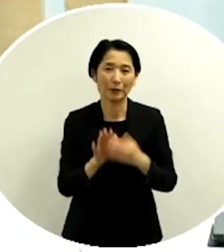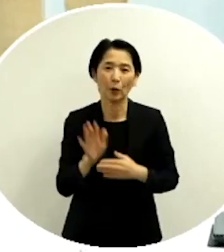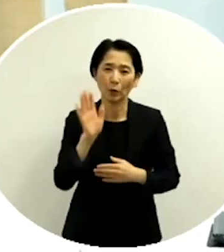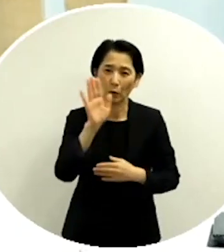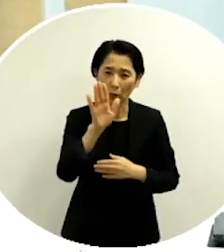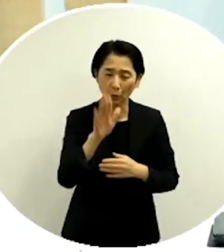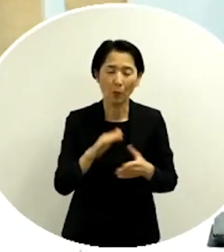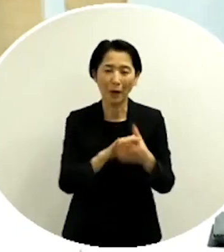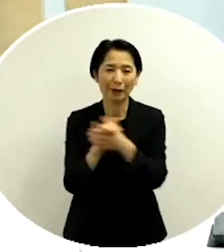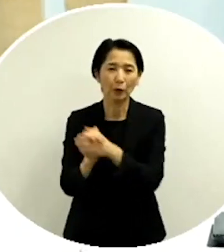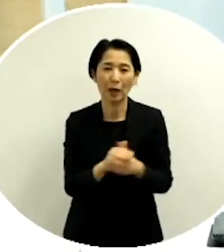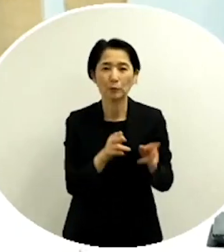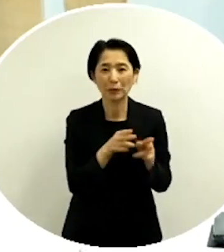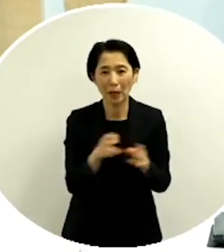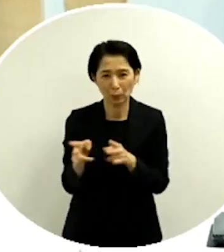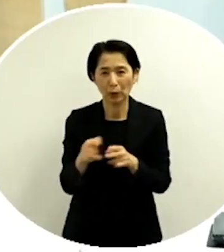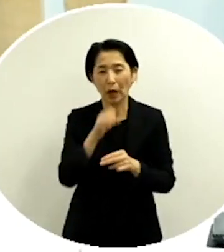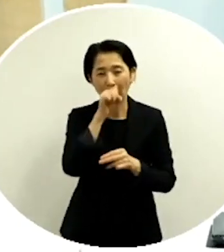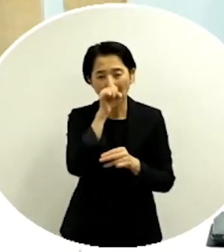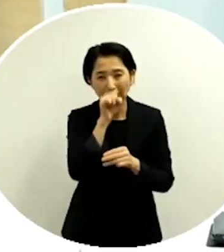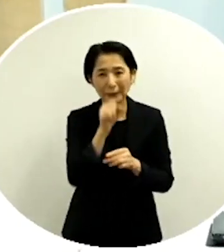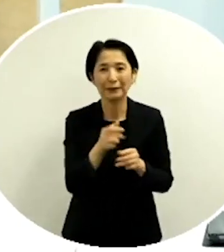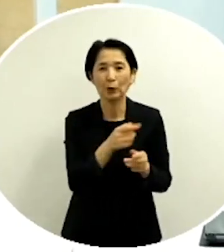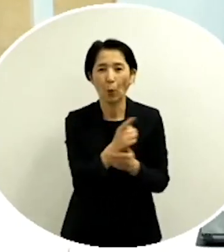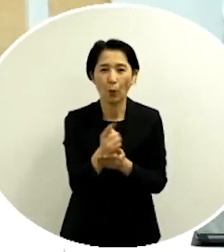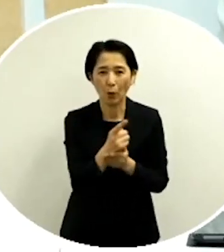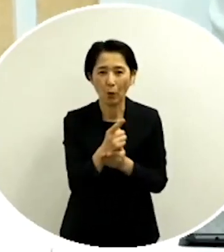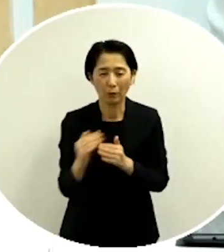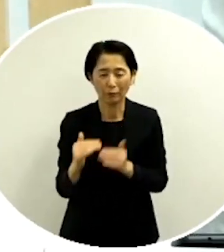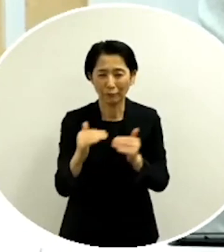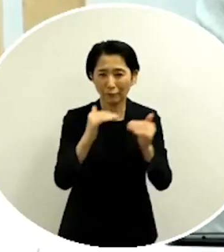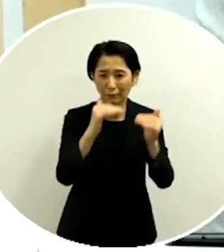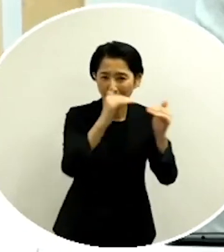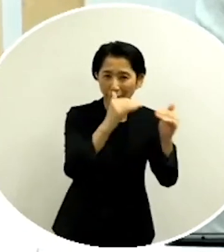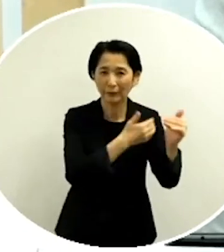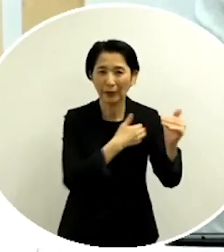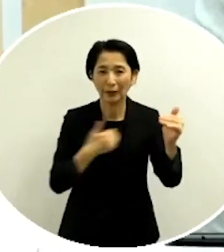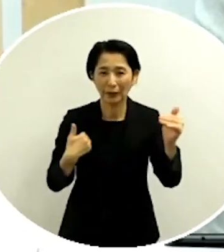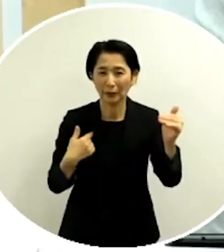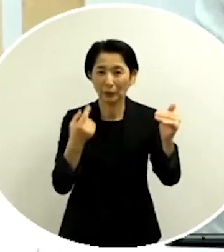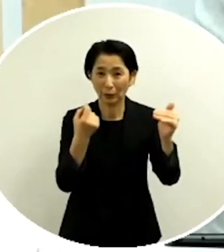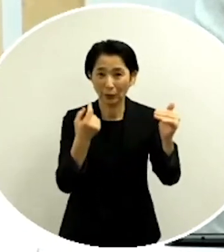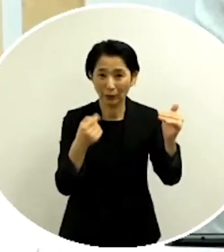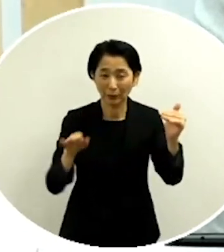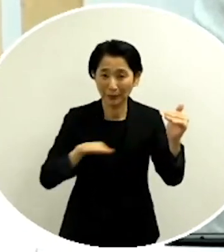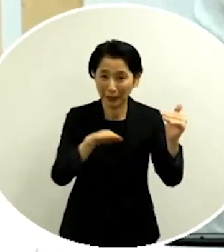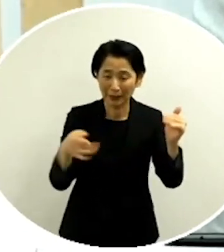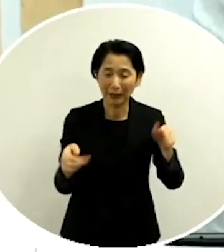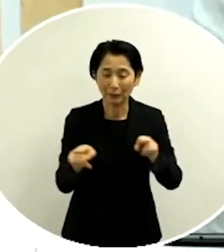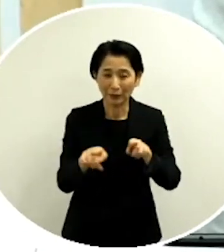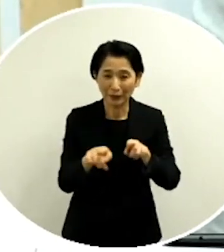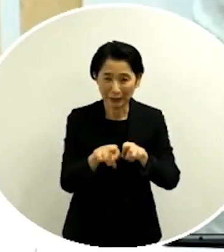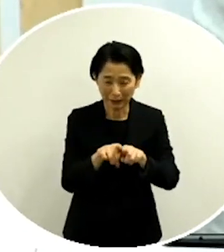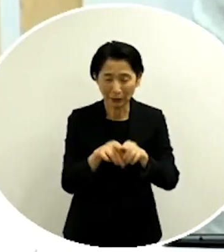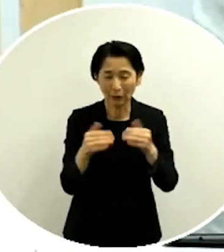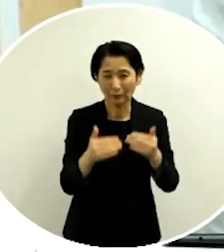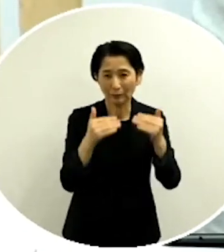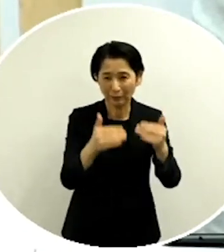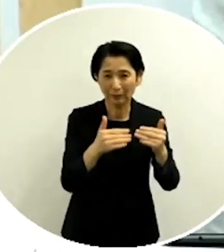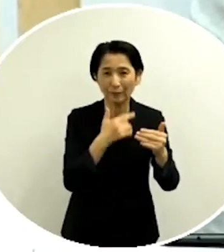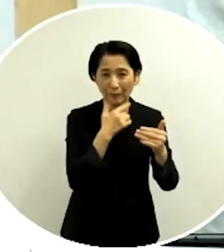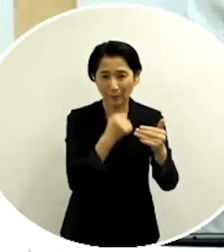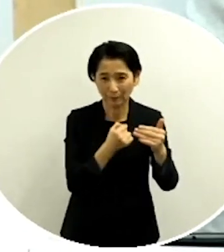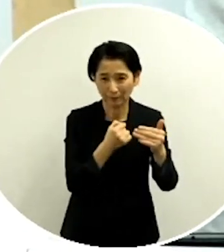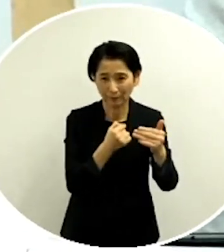パートナーズ製ドアいい形で発展していけるように私も皆さんとぜひ知恵を出し合っていきたいと思ってい